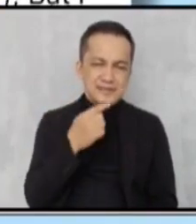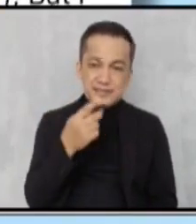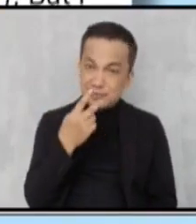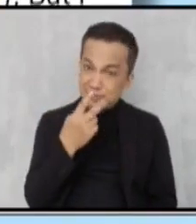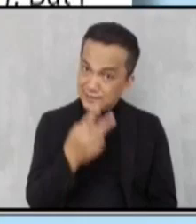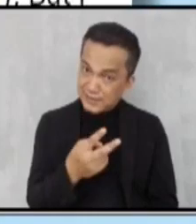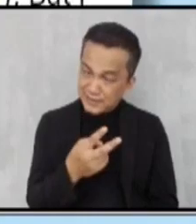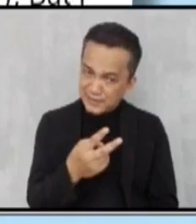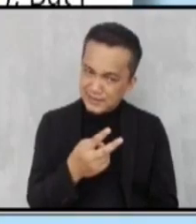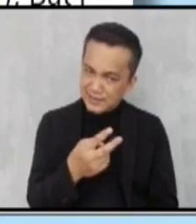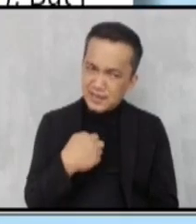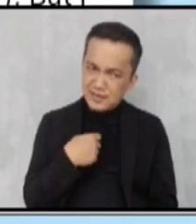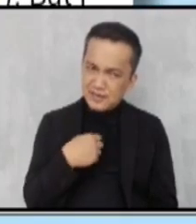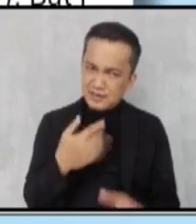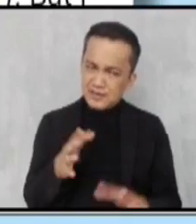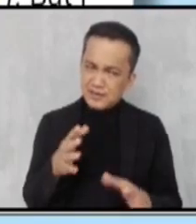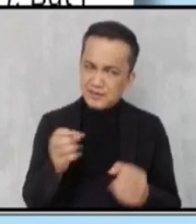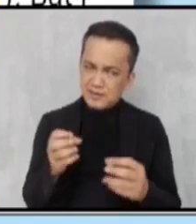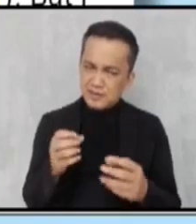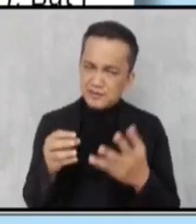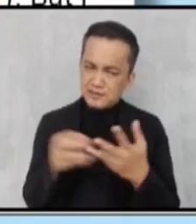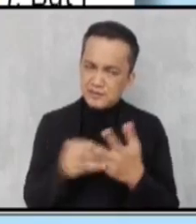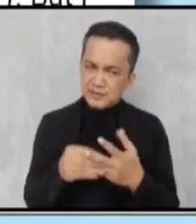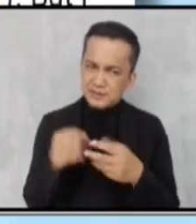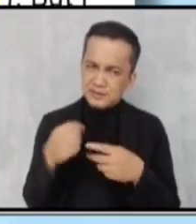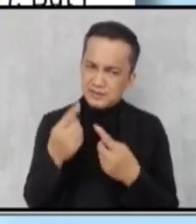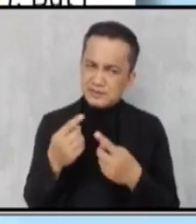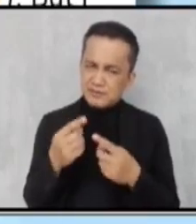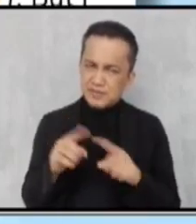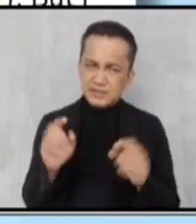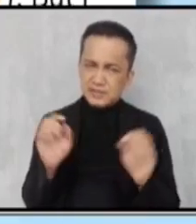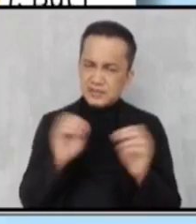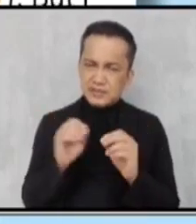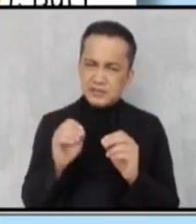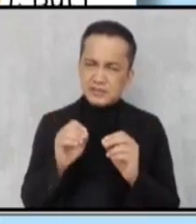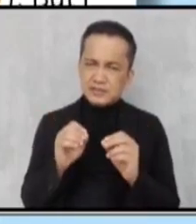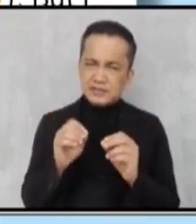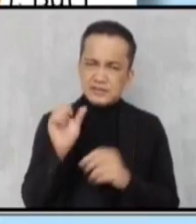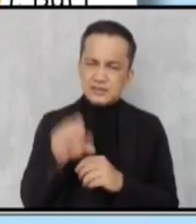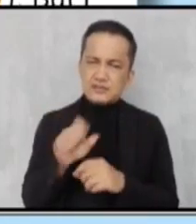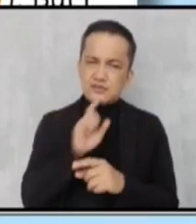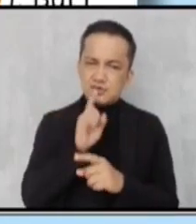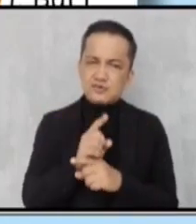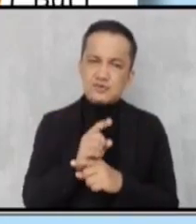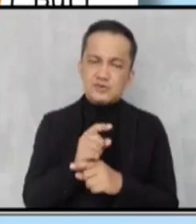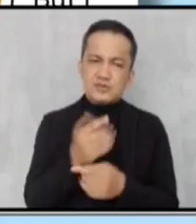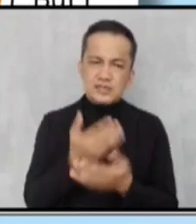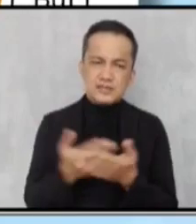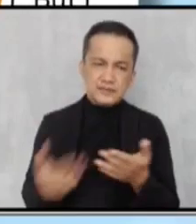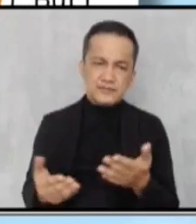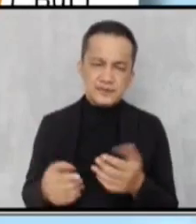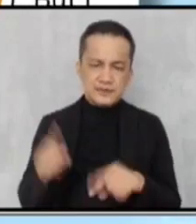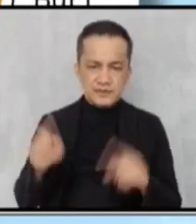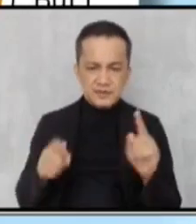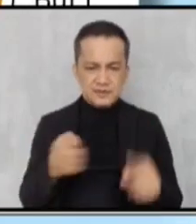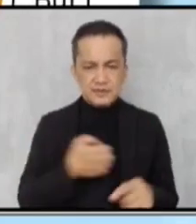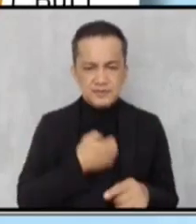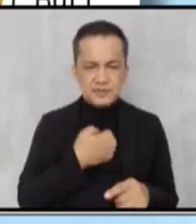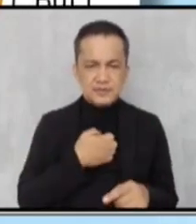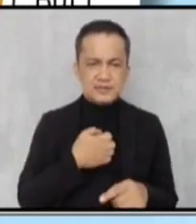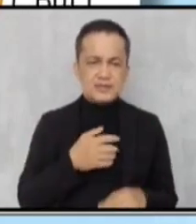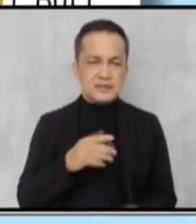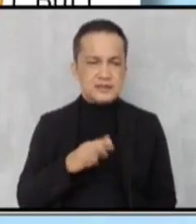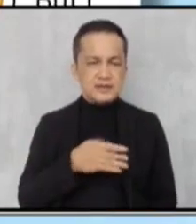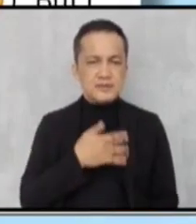done so many proposals since, but nothing beats the real thing." Iba't ibang emosyon na naramdaman ni Bea habang sinasabi